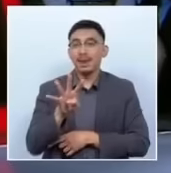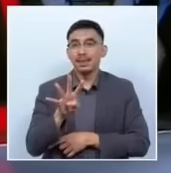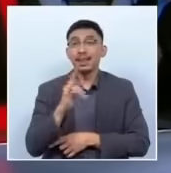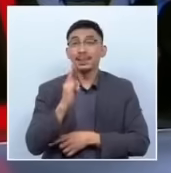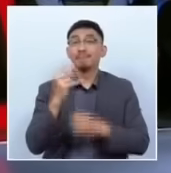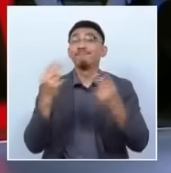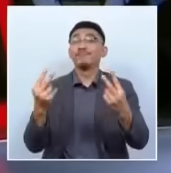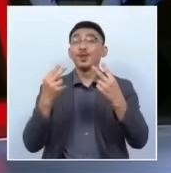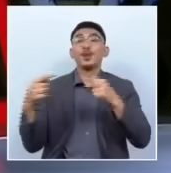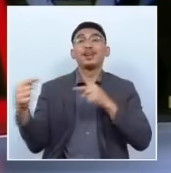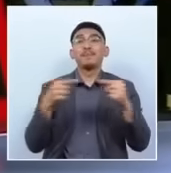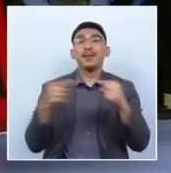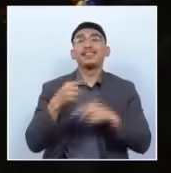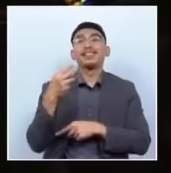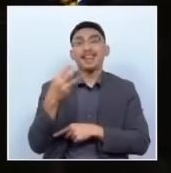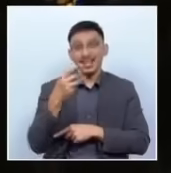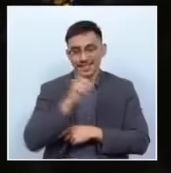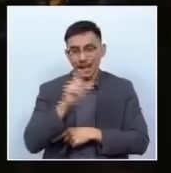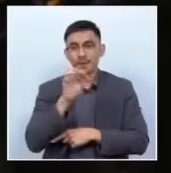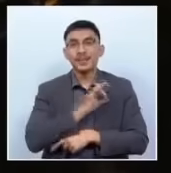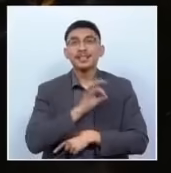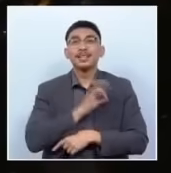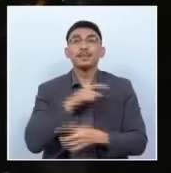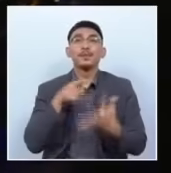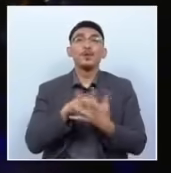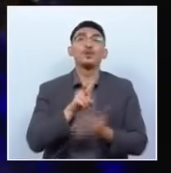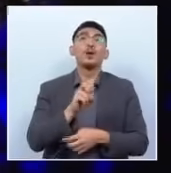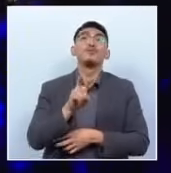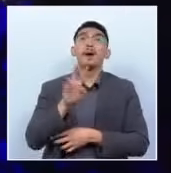ketiga calon presiden tahun tahun 2024